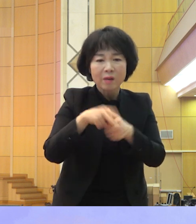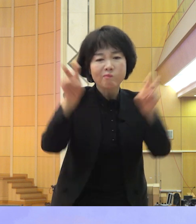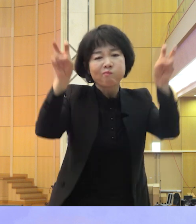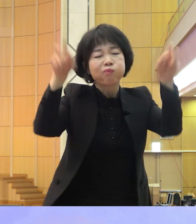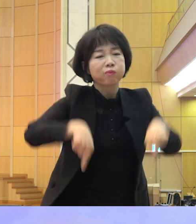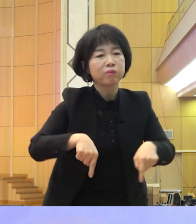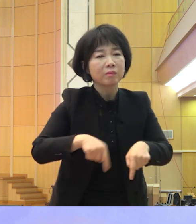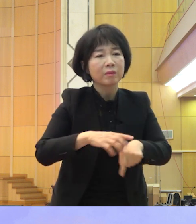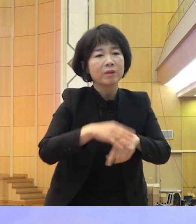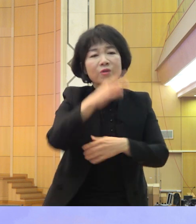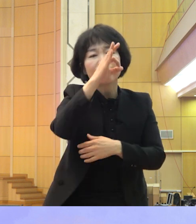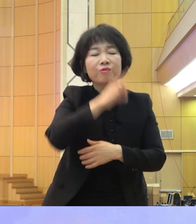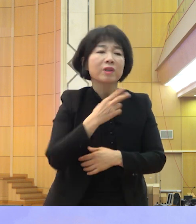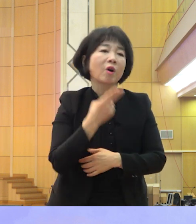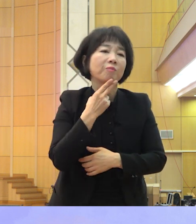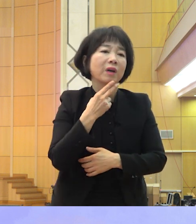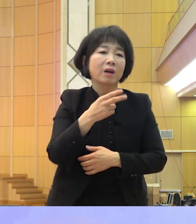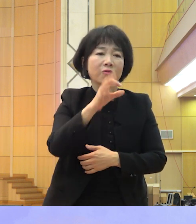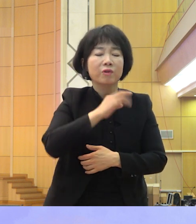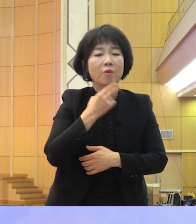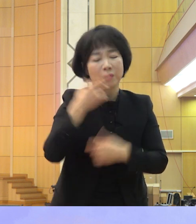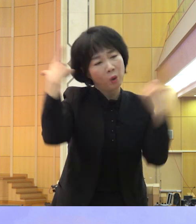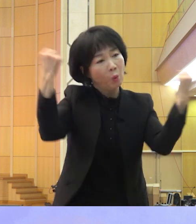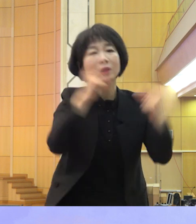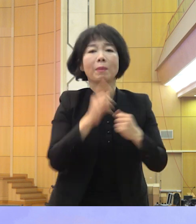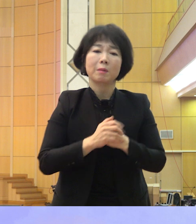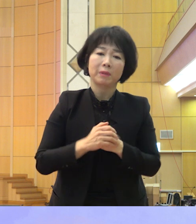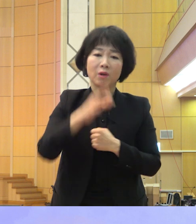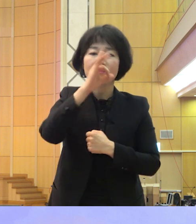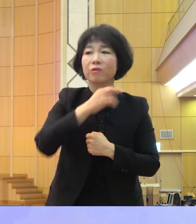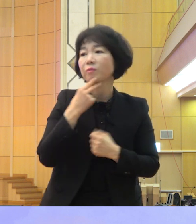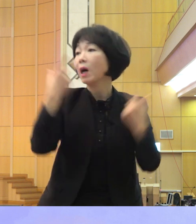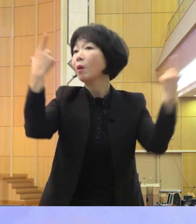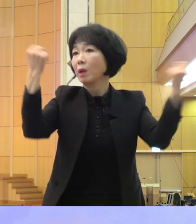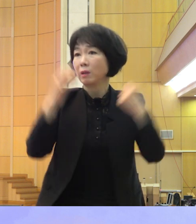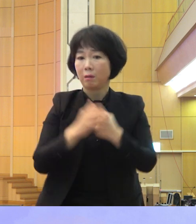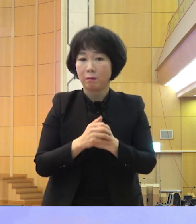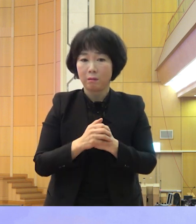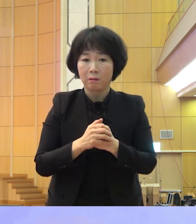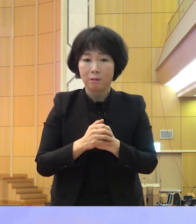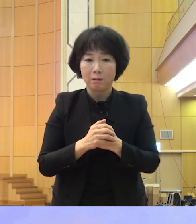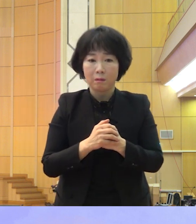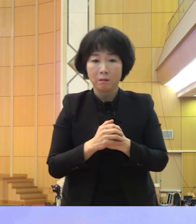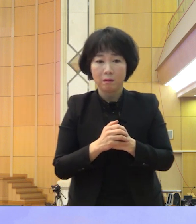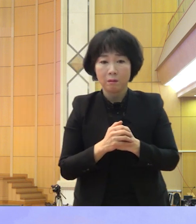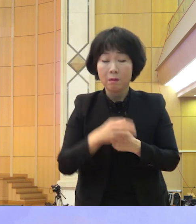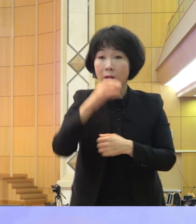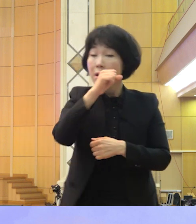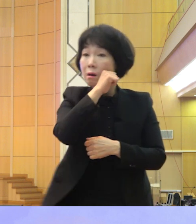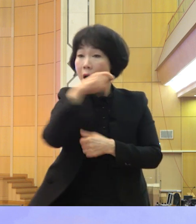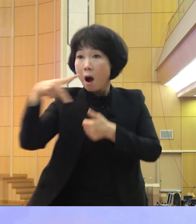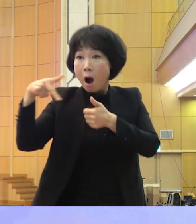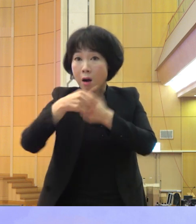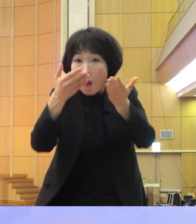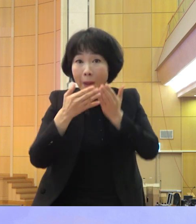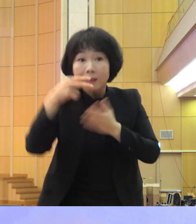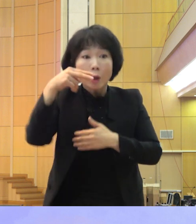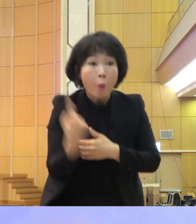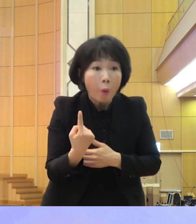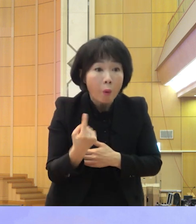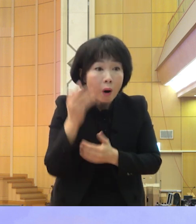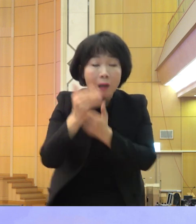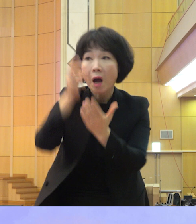이 말입니다. 할례 안 받았을 때와 똑같다 이런 얘기예요. 할례를 받았다 하더라도